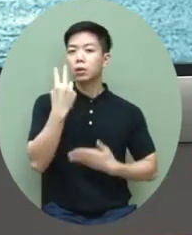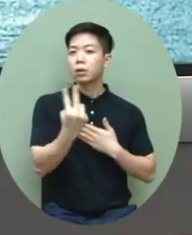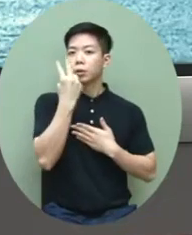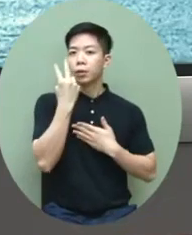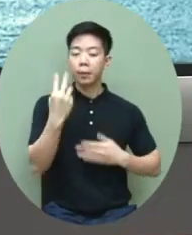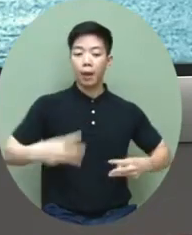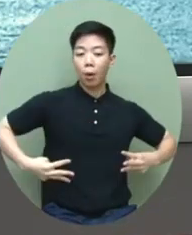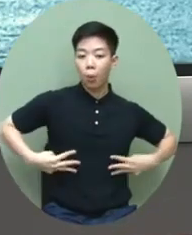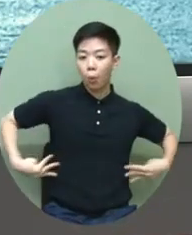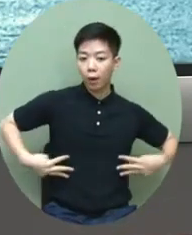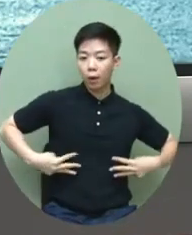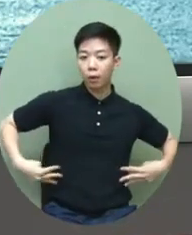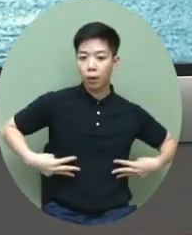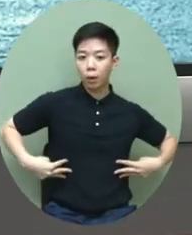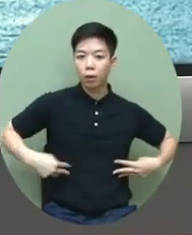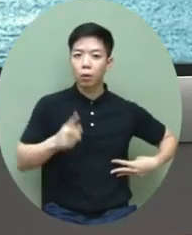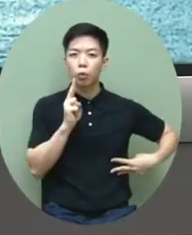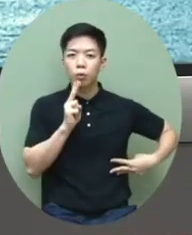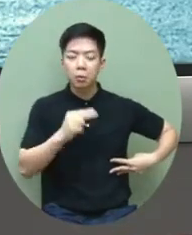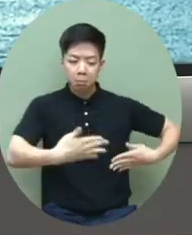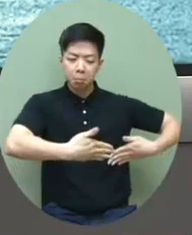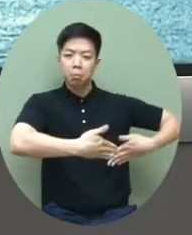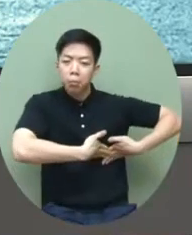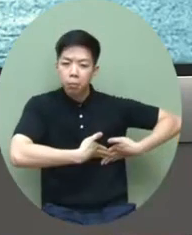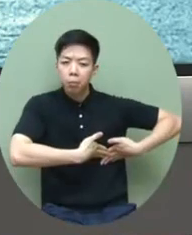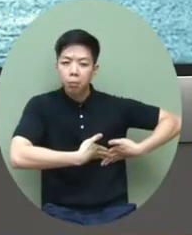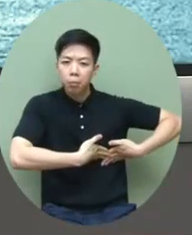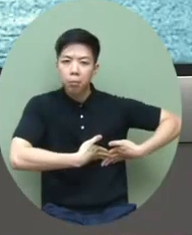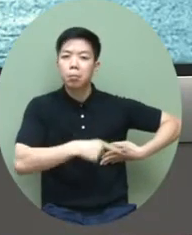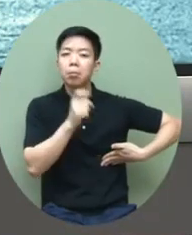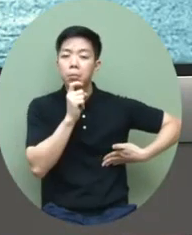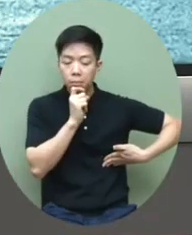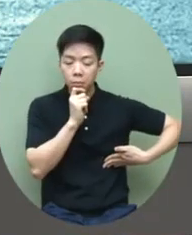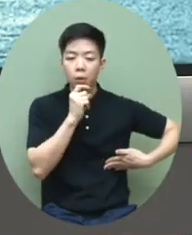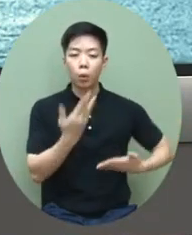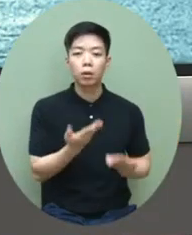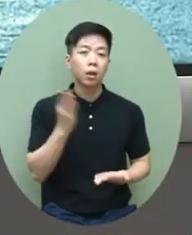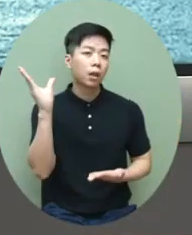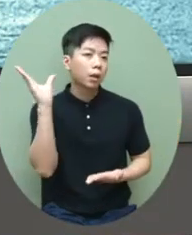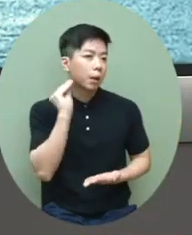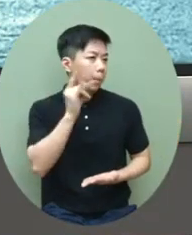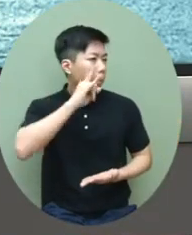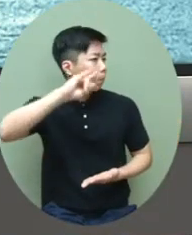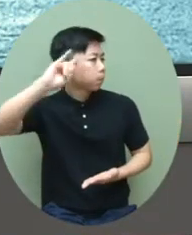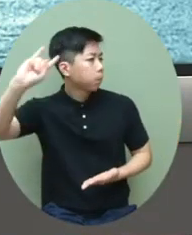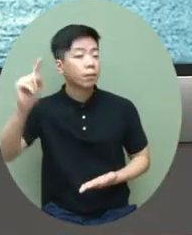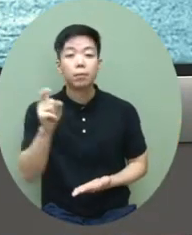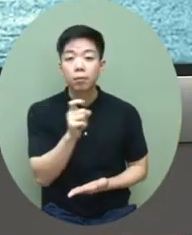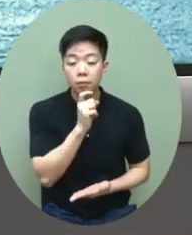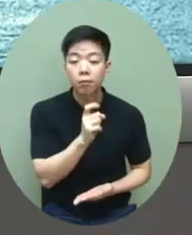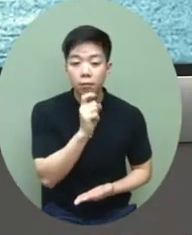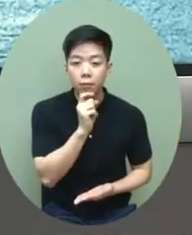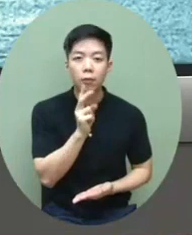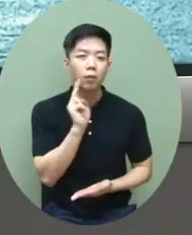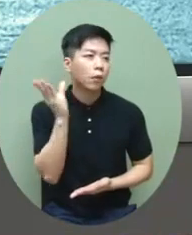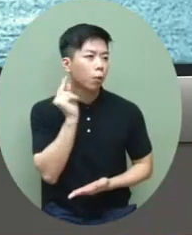啲凹咗入去啊，或者聽到佢唞氣咧啲聲突然間好高音啊，好似